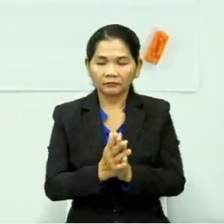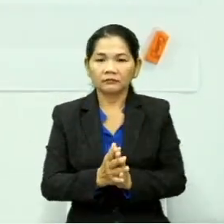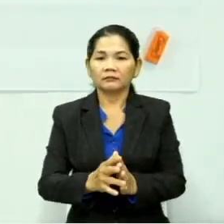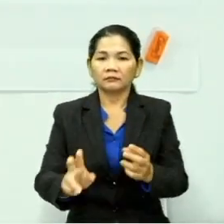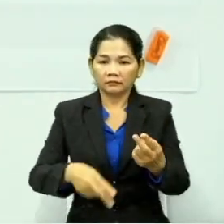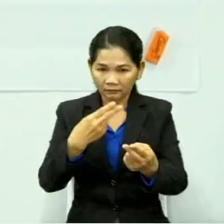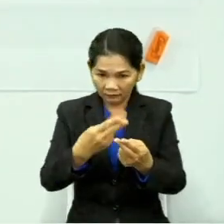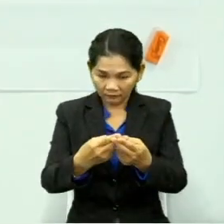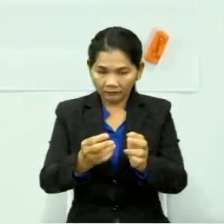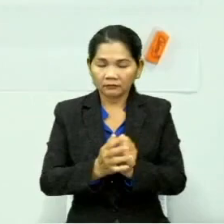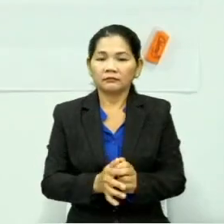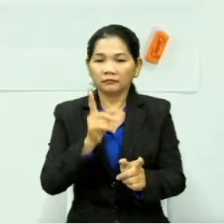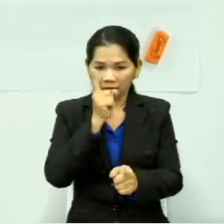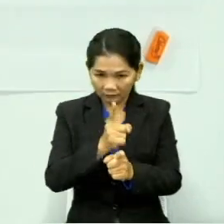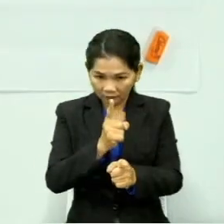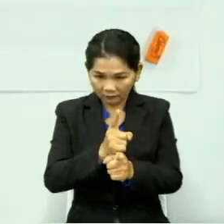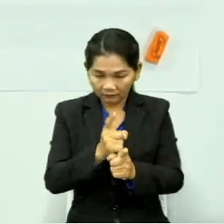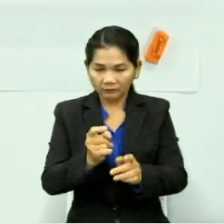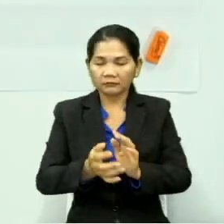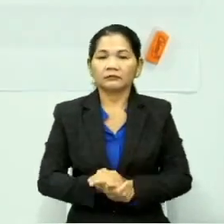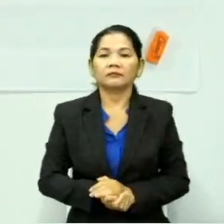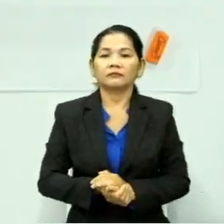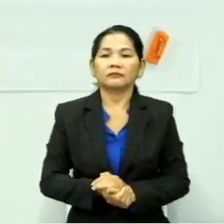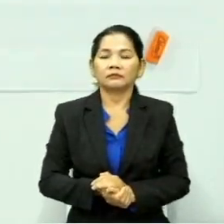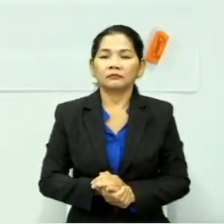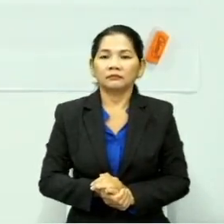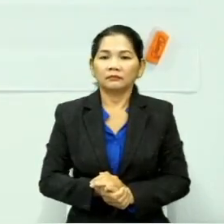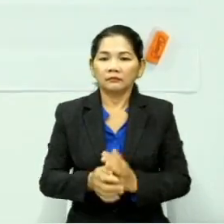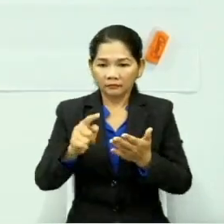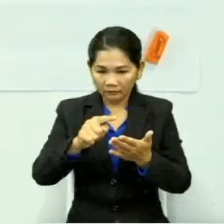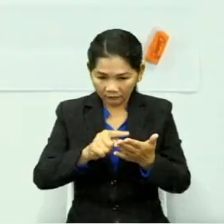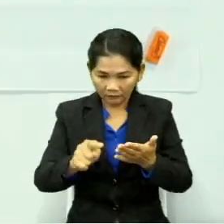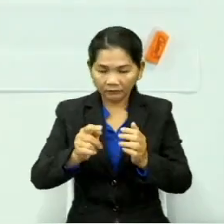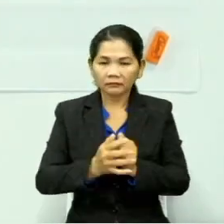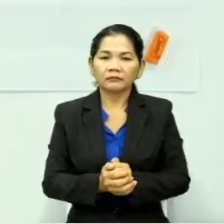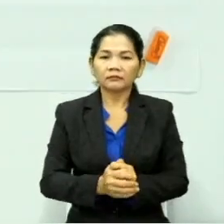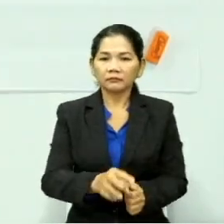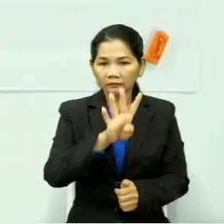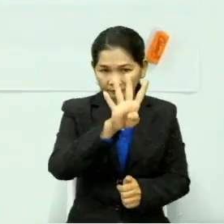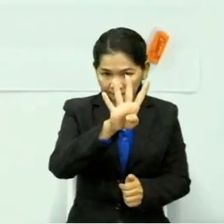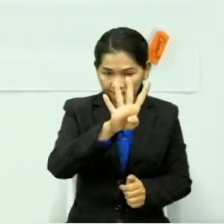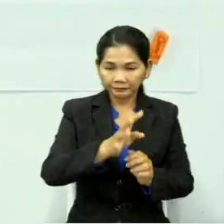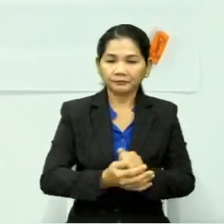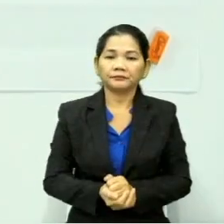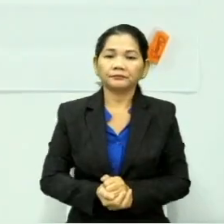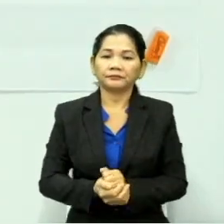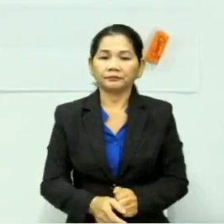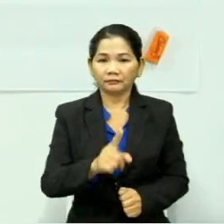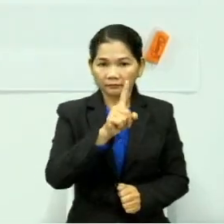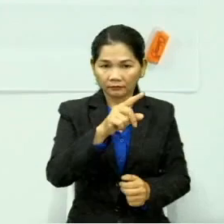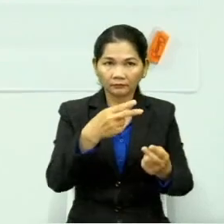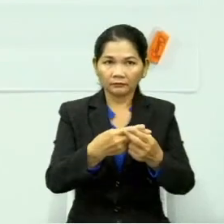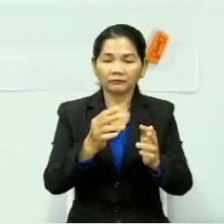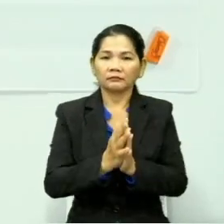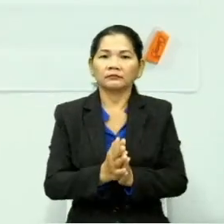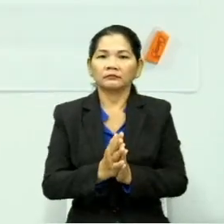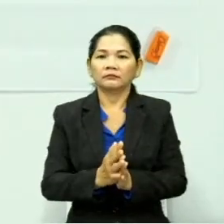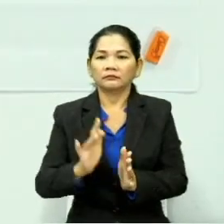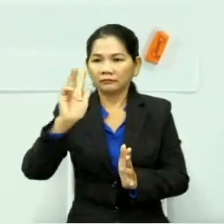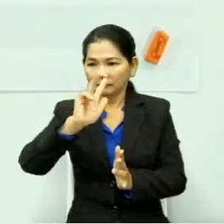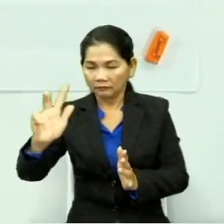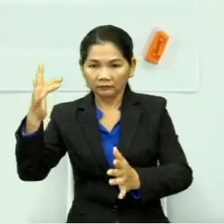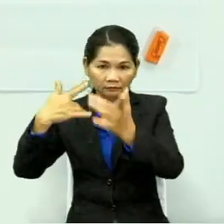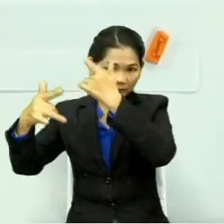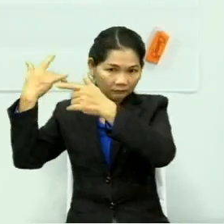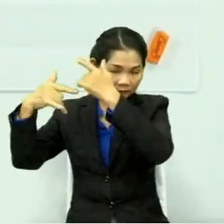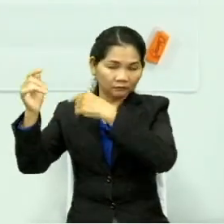lại mũi trầm trớ chiến chuyện kê nè con á chà chân chùm lại miền buồn chà chùm lại tì mũi bà sát bộ ràm